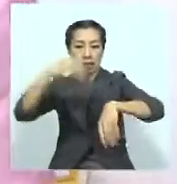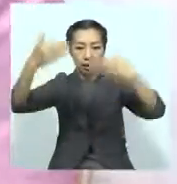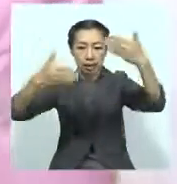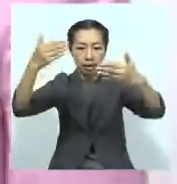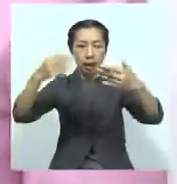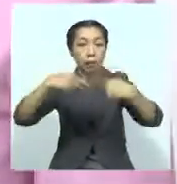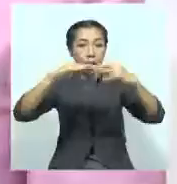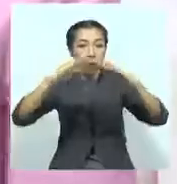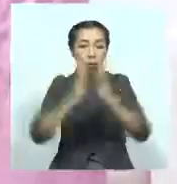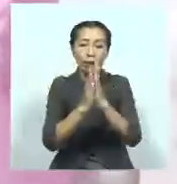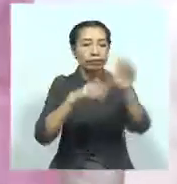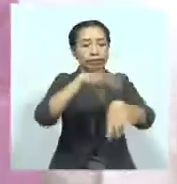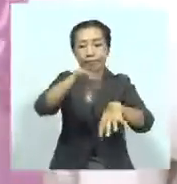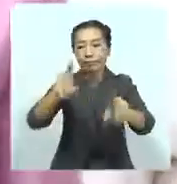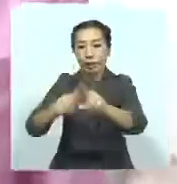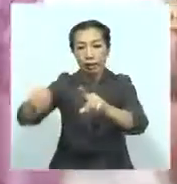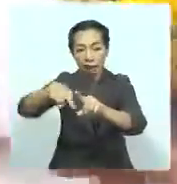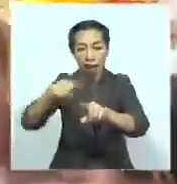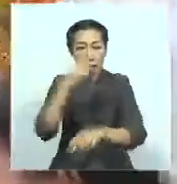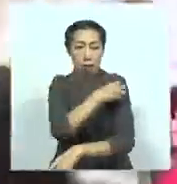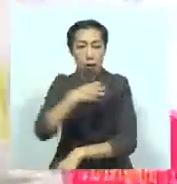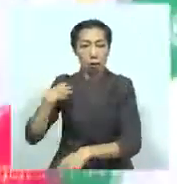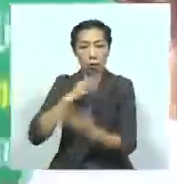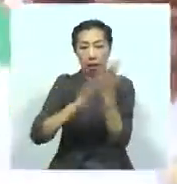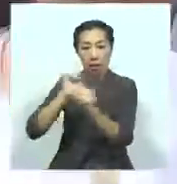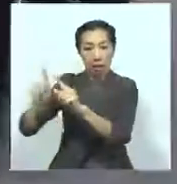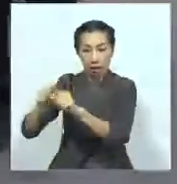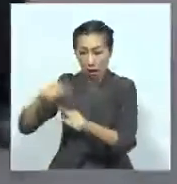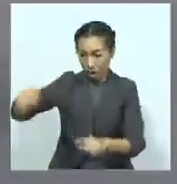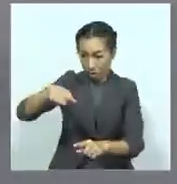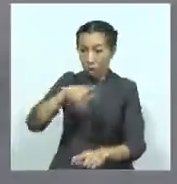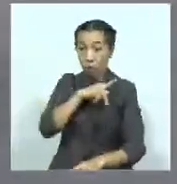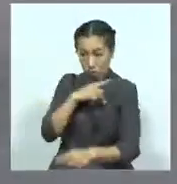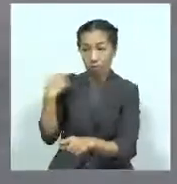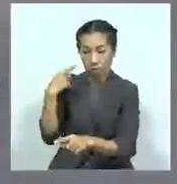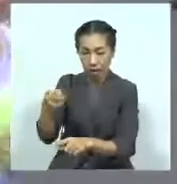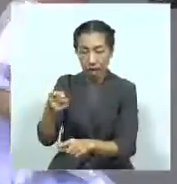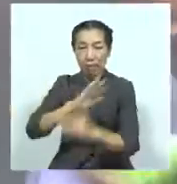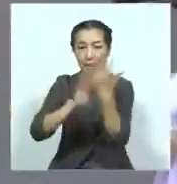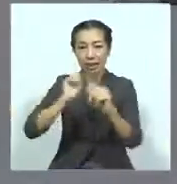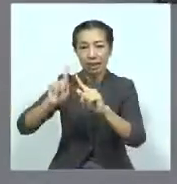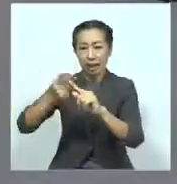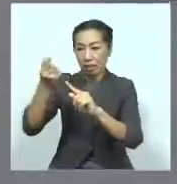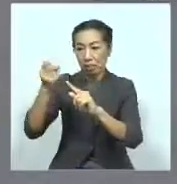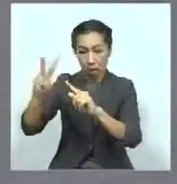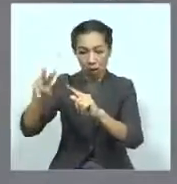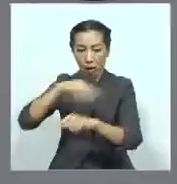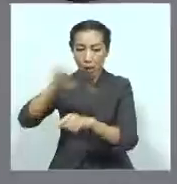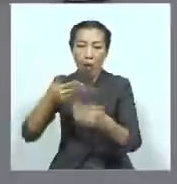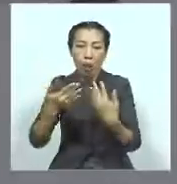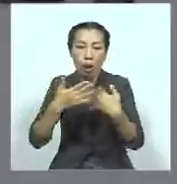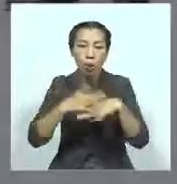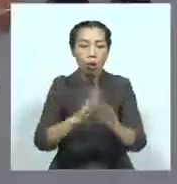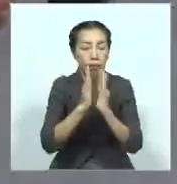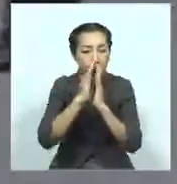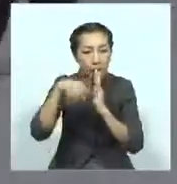รรมณวัดต่างๆและจะเชิญทูตานุทูตของประเทศที่นับถือพระพุทธศาสนา12ประเทศร่วมพิธีเจริญพระพุท